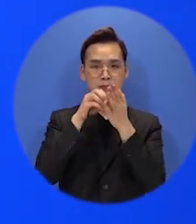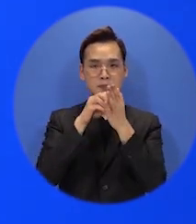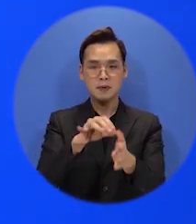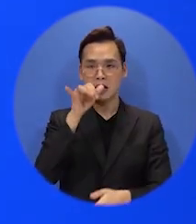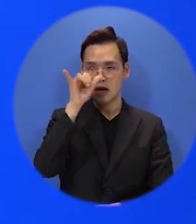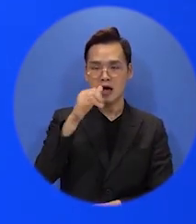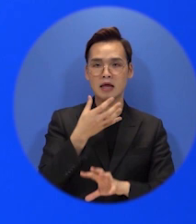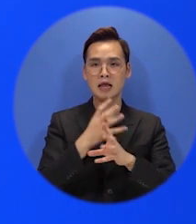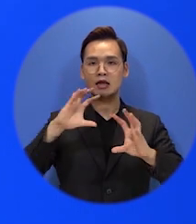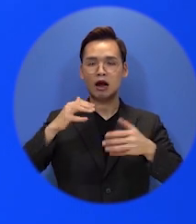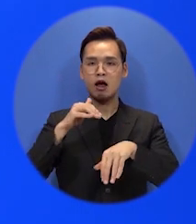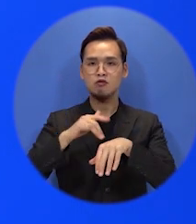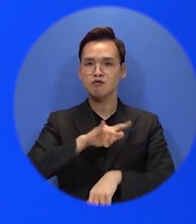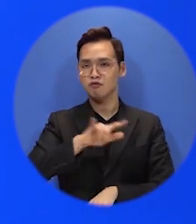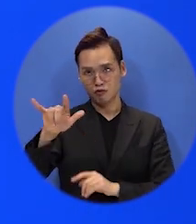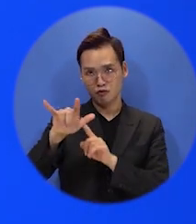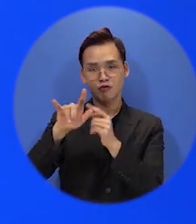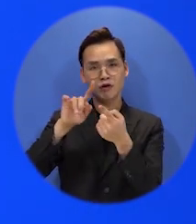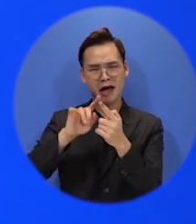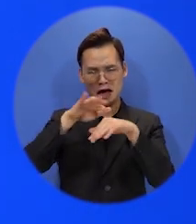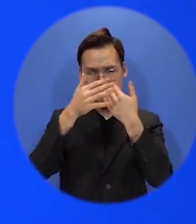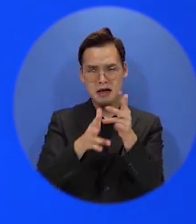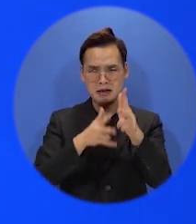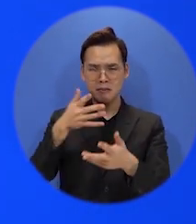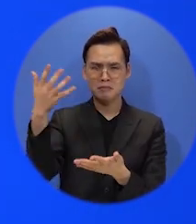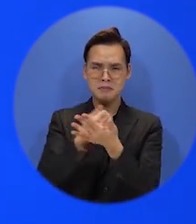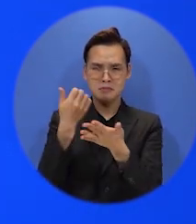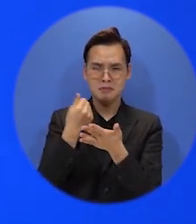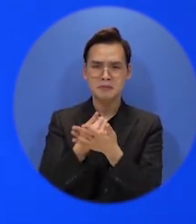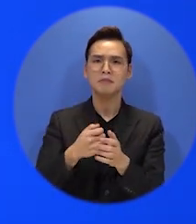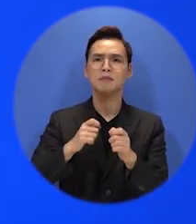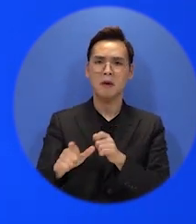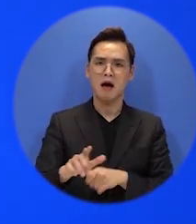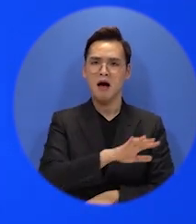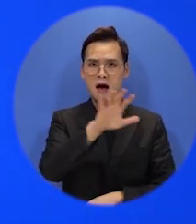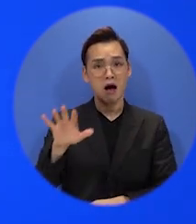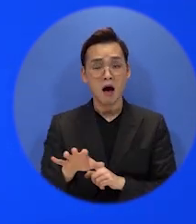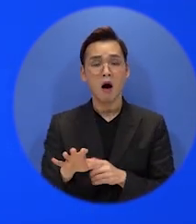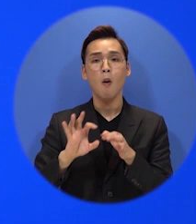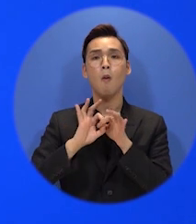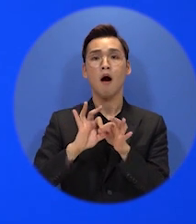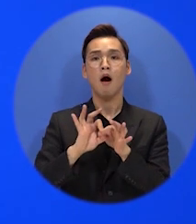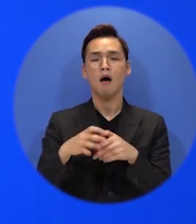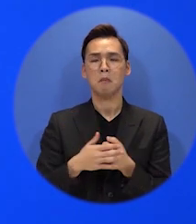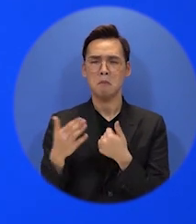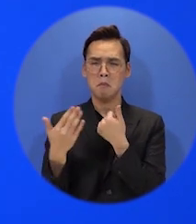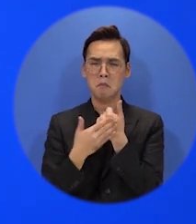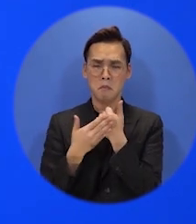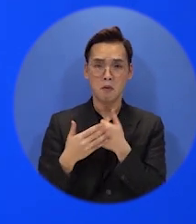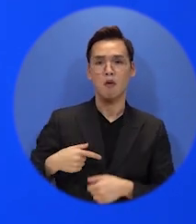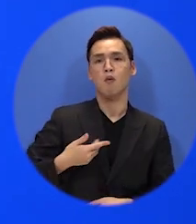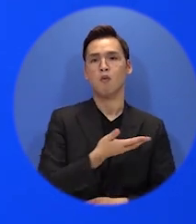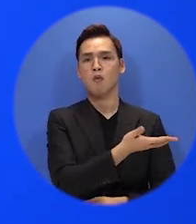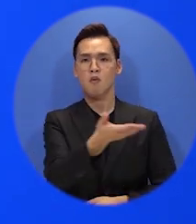장학, 해외연수 이것과 관련되어 있는 모든 사업들을 다 따오고 있습니다. 그렇기 때문에 이것들과 관련해서 혜택들이